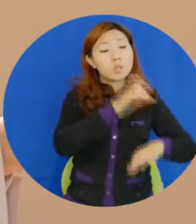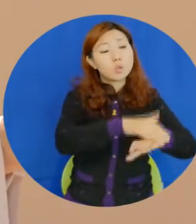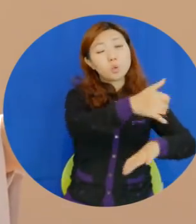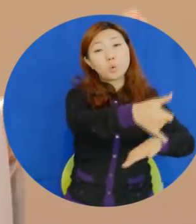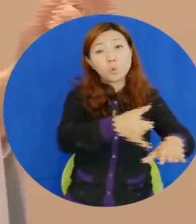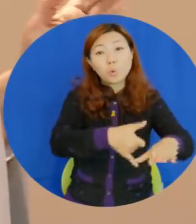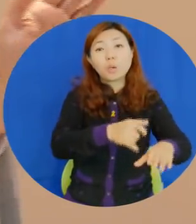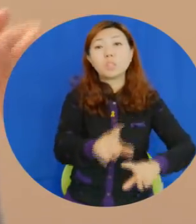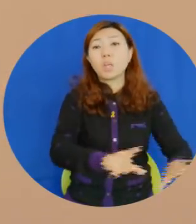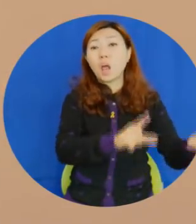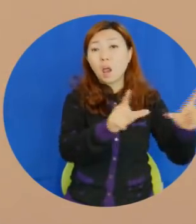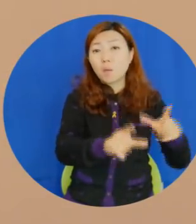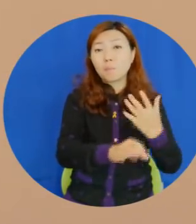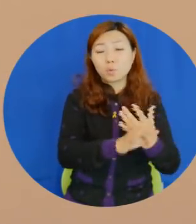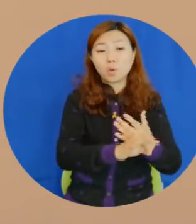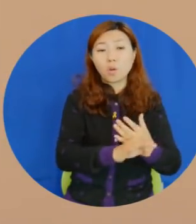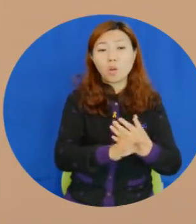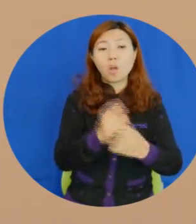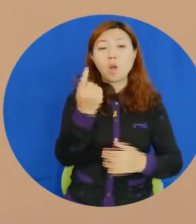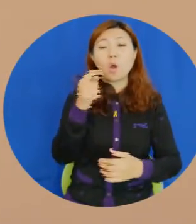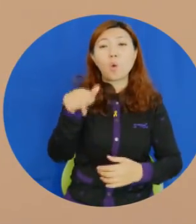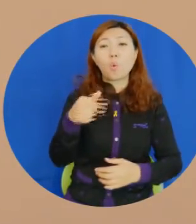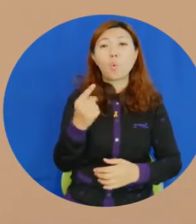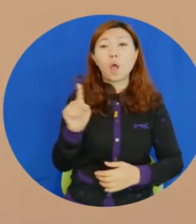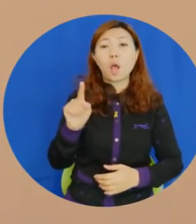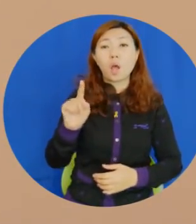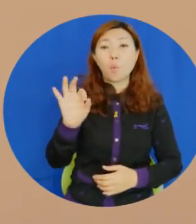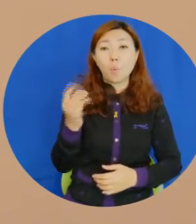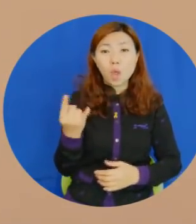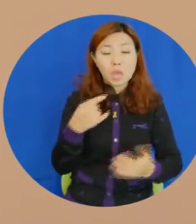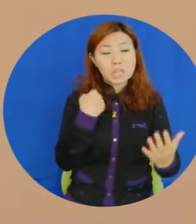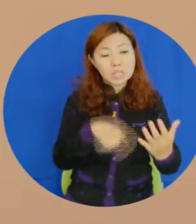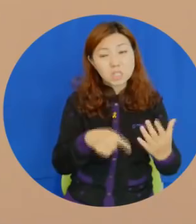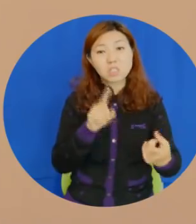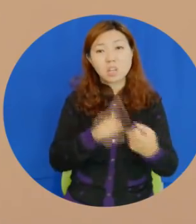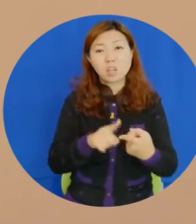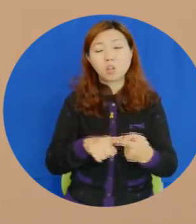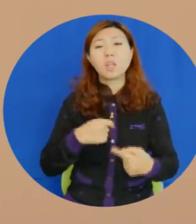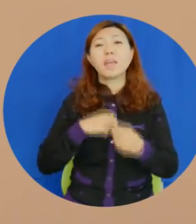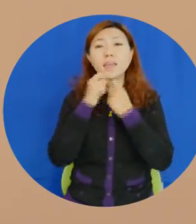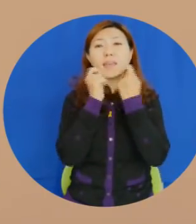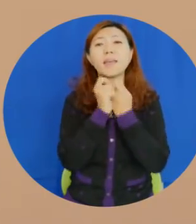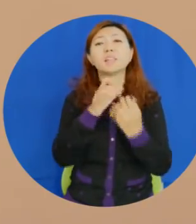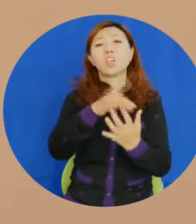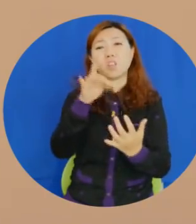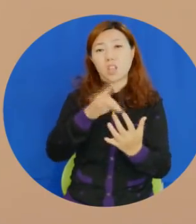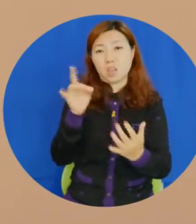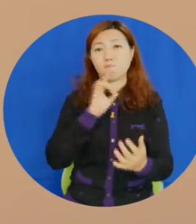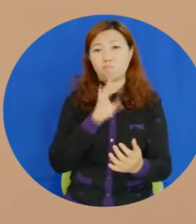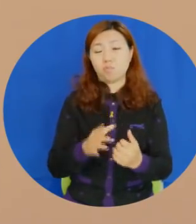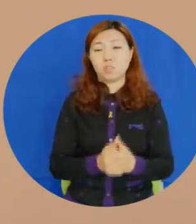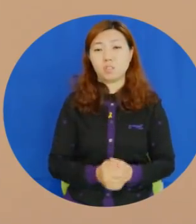애를 뭐예요? 뭐 과외를 시키든지 그건 자기 선택이에요.